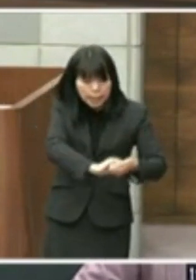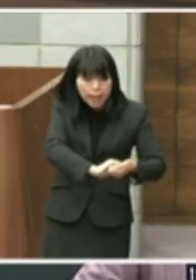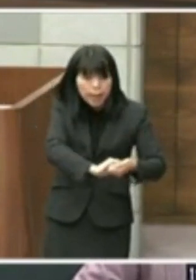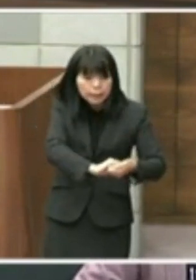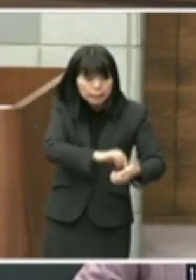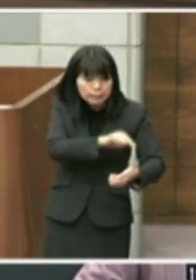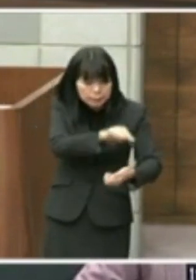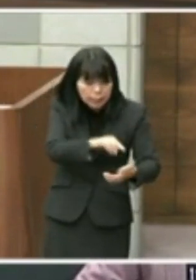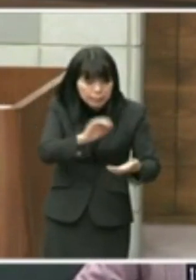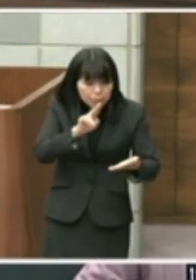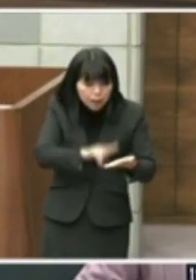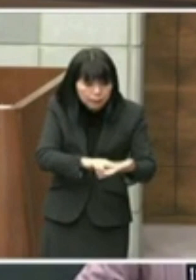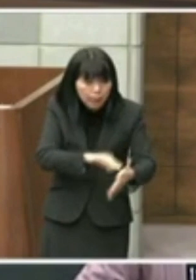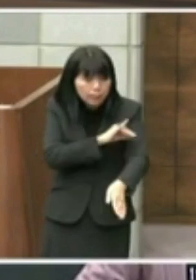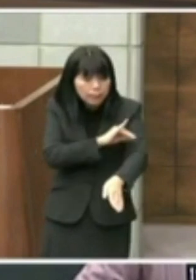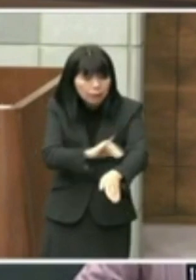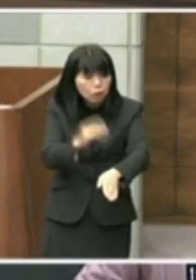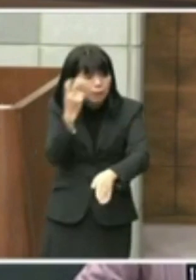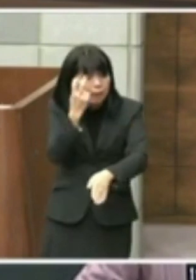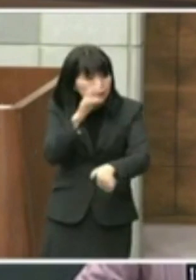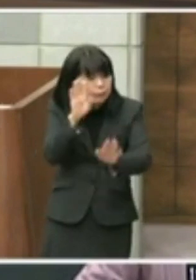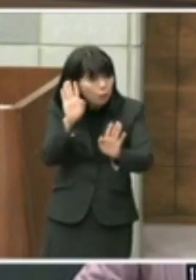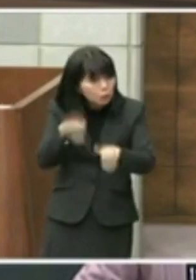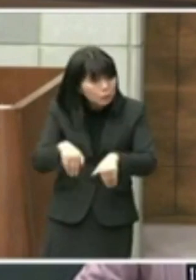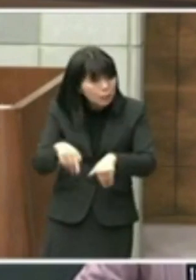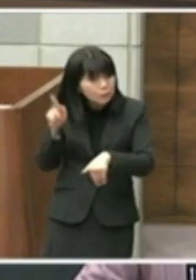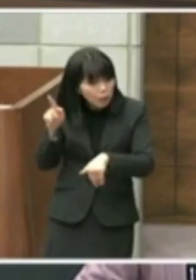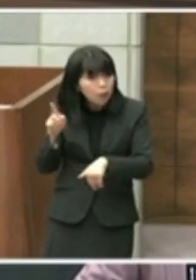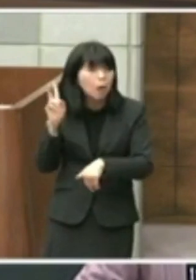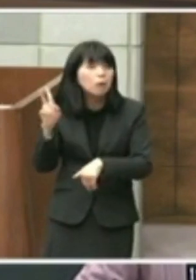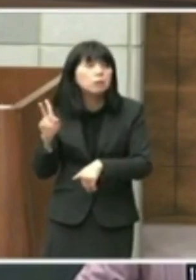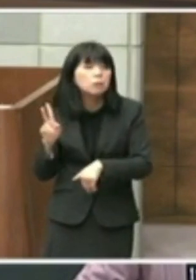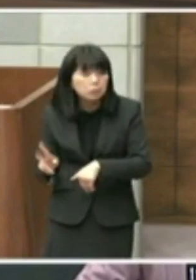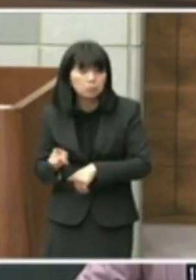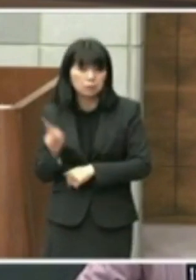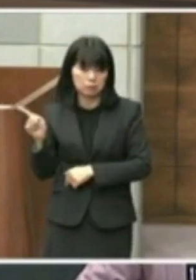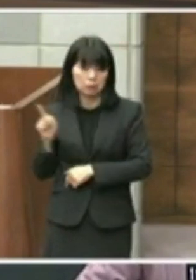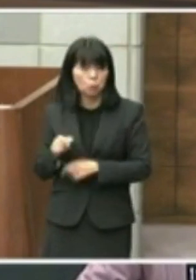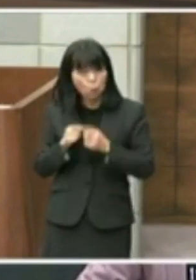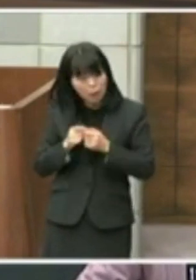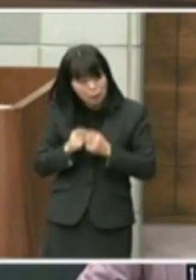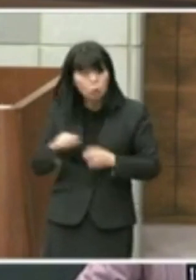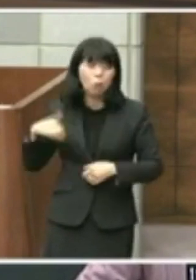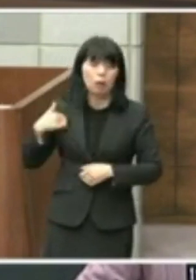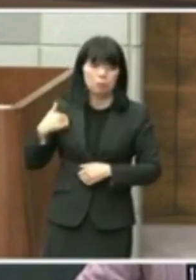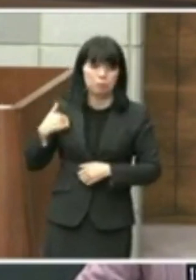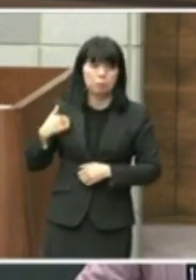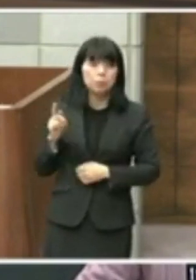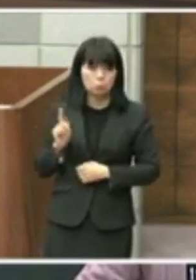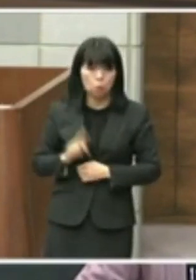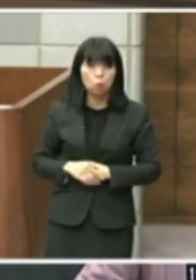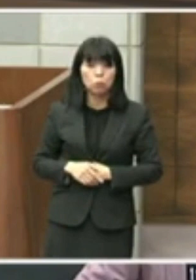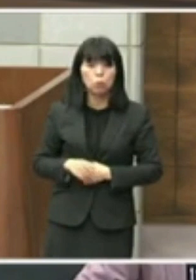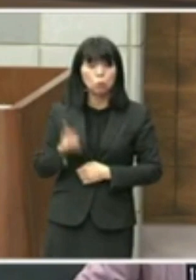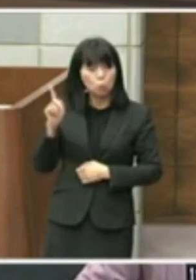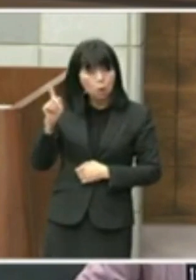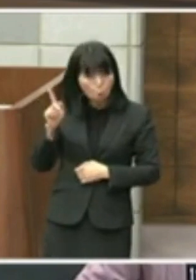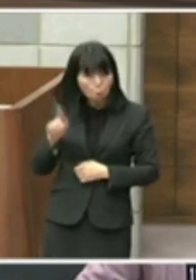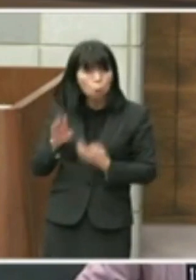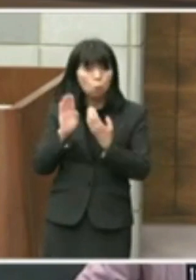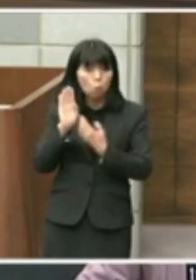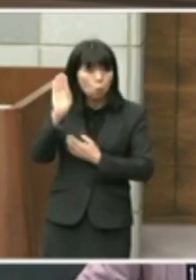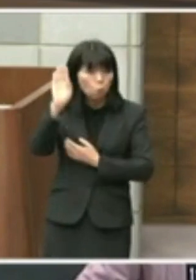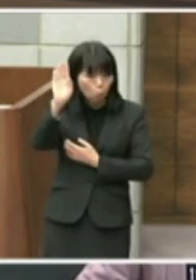検査をやっていたらしいというところで、詳細が不明なんですけれども、これを今